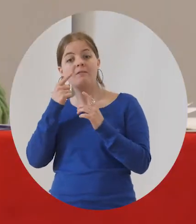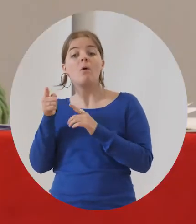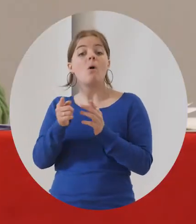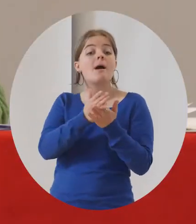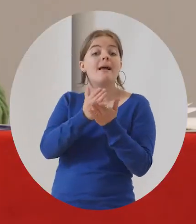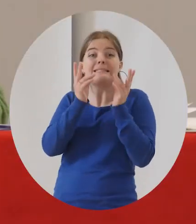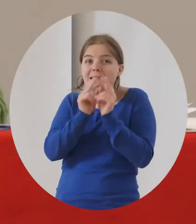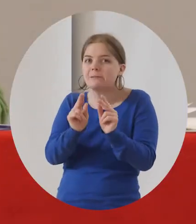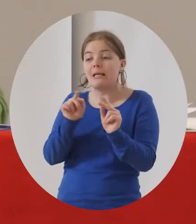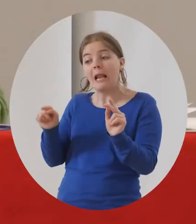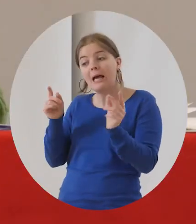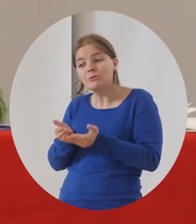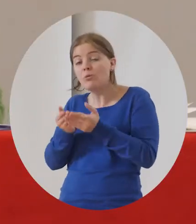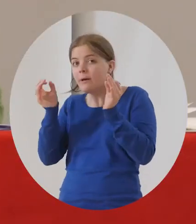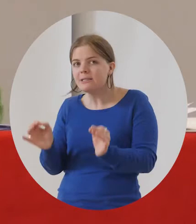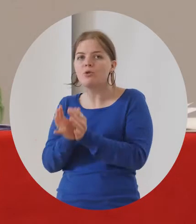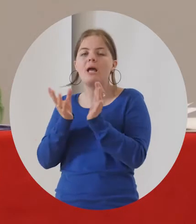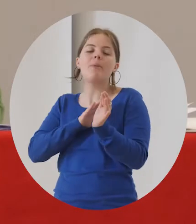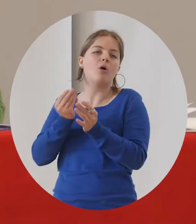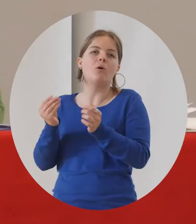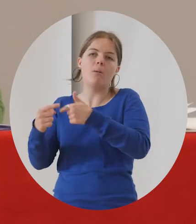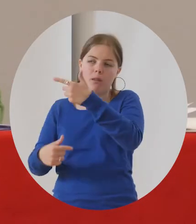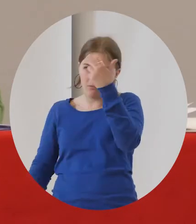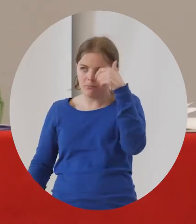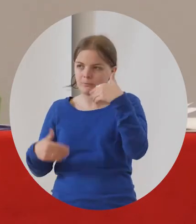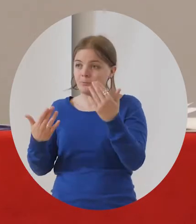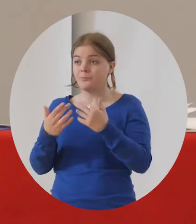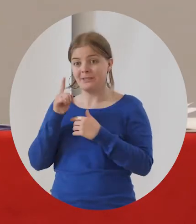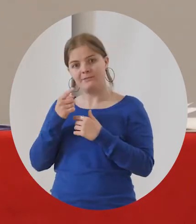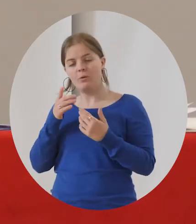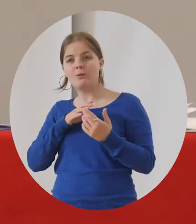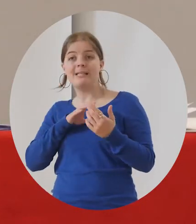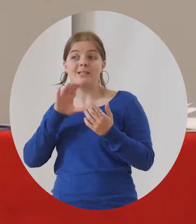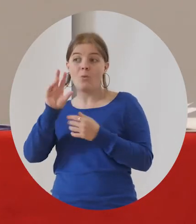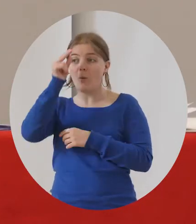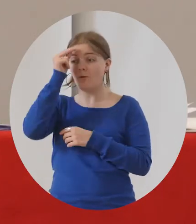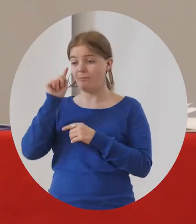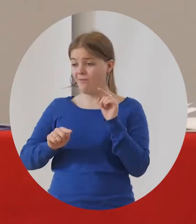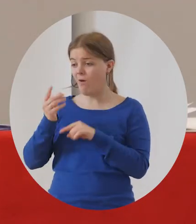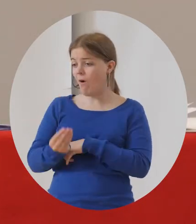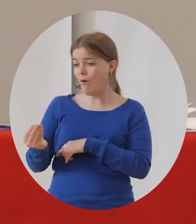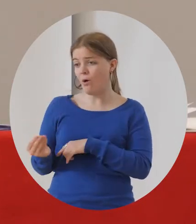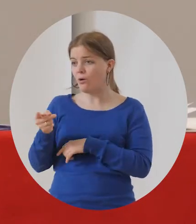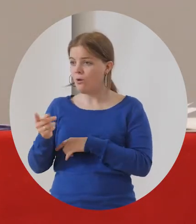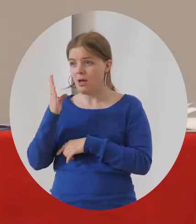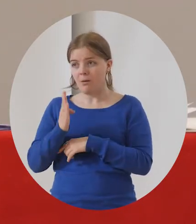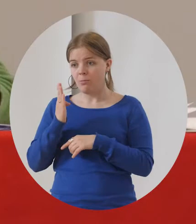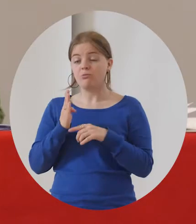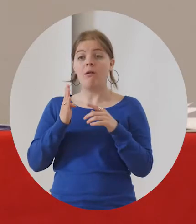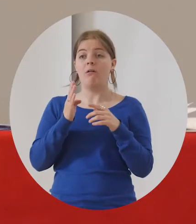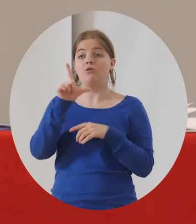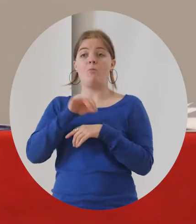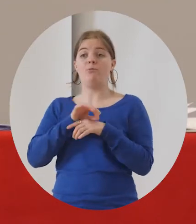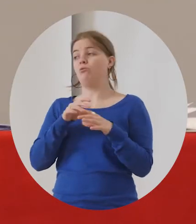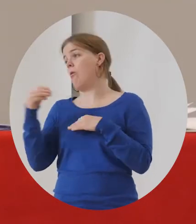que c'est exceptionnel, que cet enfant là, et qu'il faut comprendre qu'un enfant, des fois, a besoin de partir 2 minutes dehors, etc.